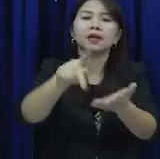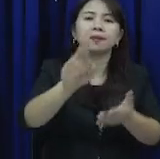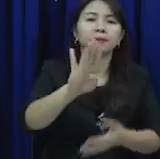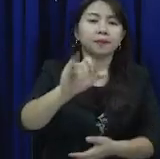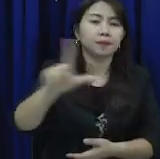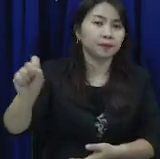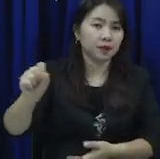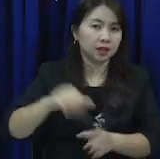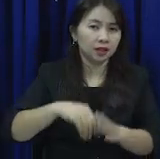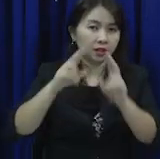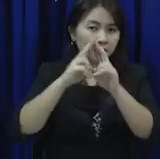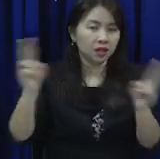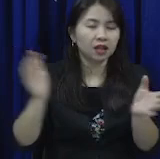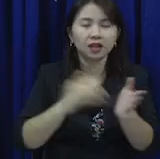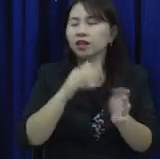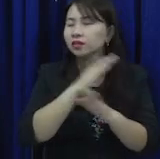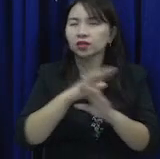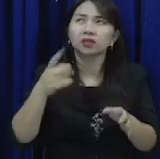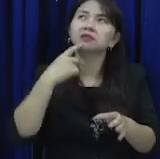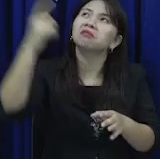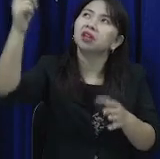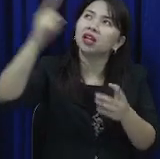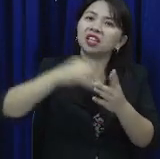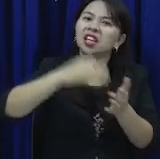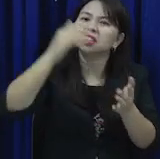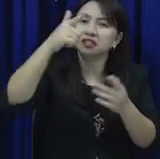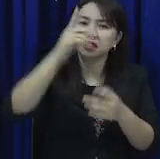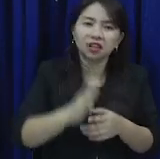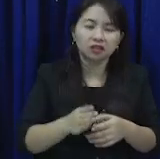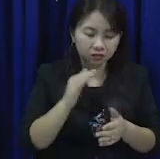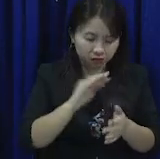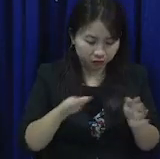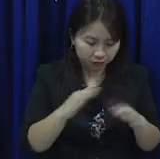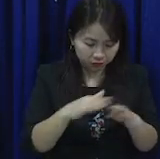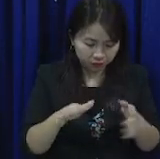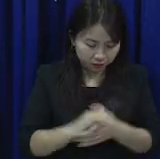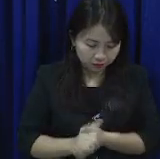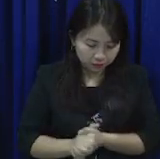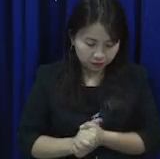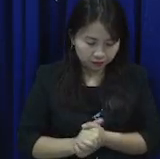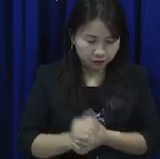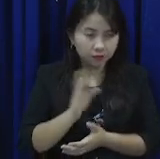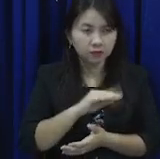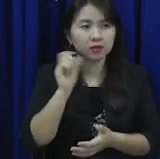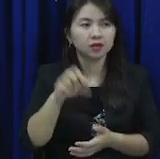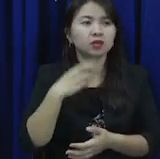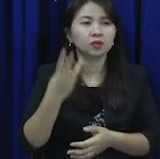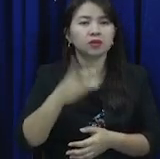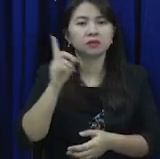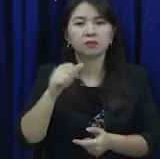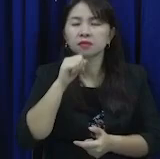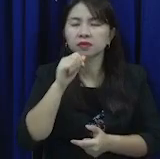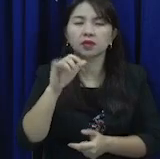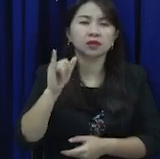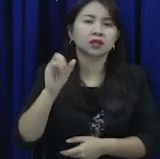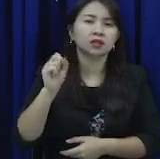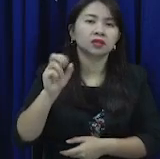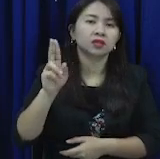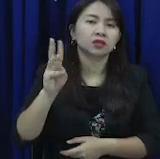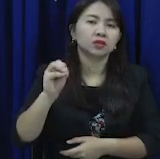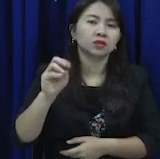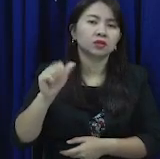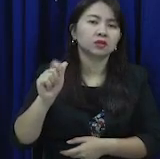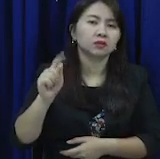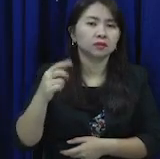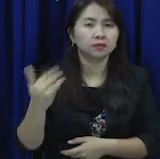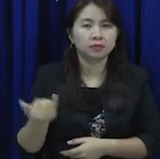see Hwag mo isumbat yan sa Diyos IO iha Hwag niyo isumbat yan sa Diyos mga kapatid Hwag nating isumbat yan sa Diyos kasi pag sinumbat na ng Diyos sa